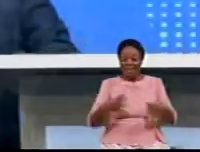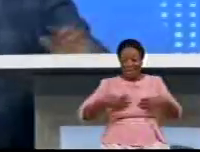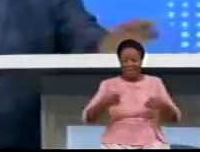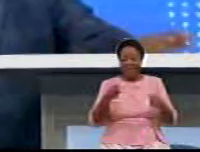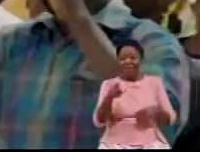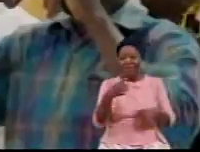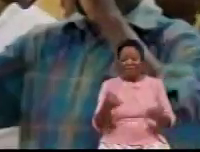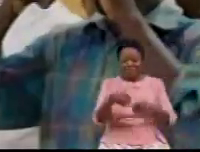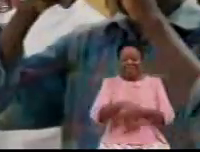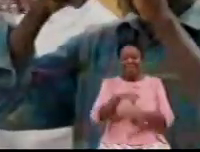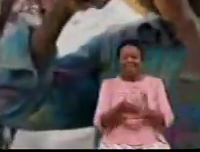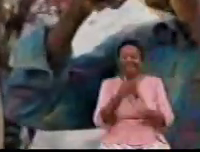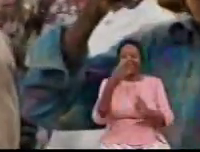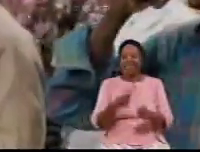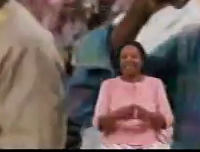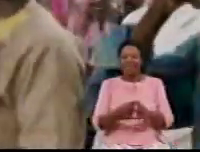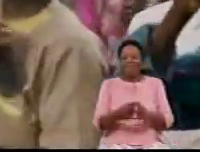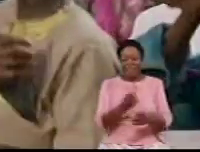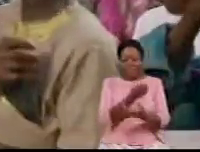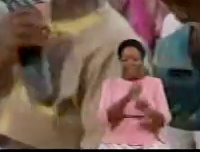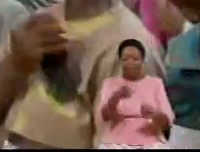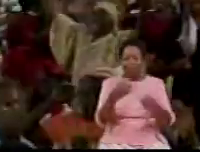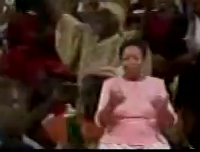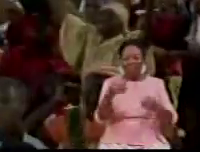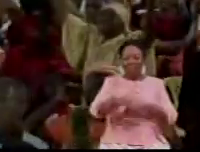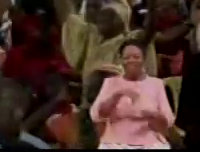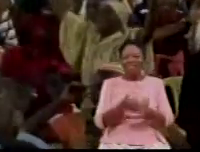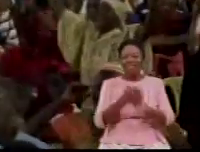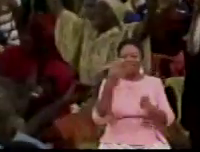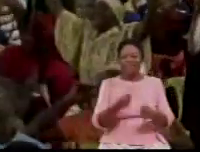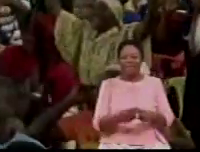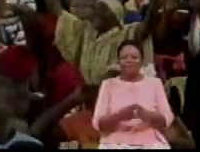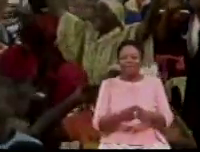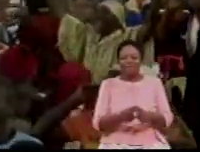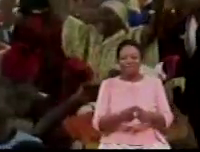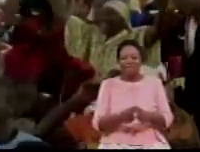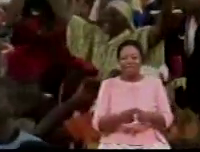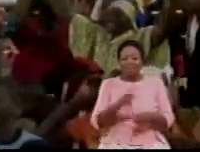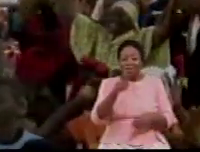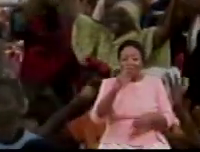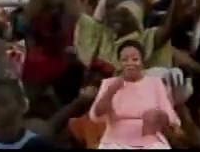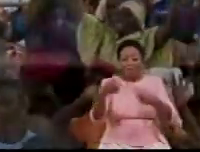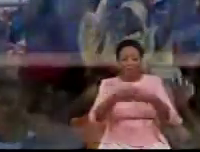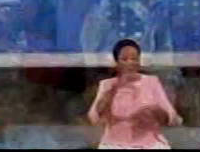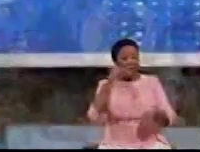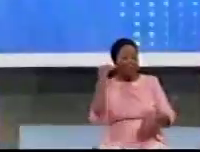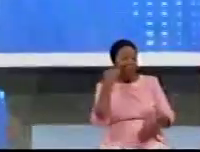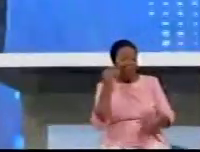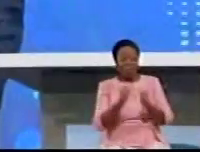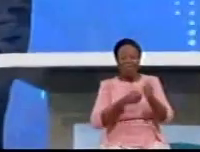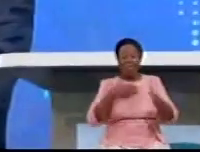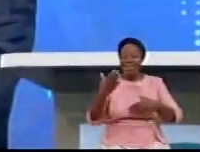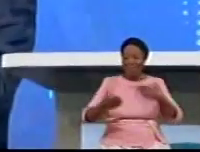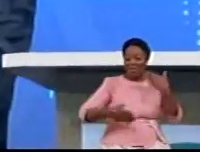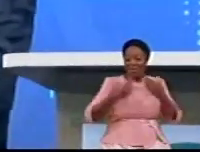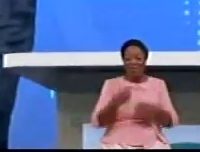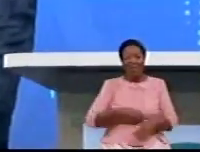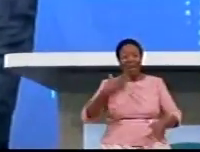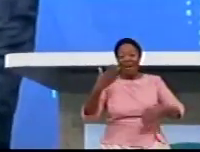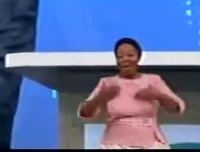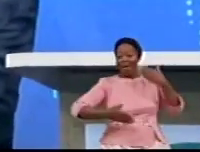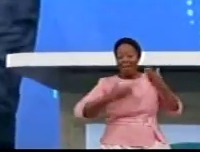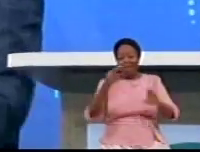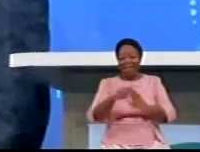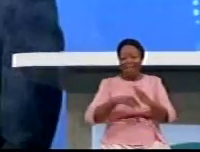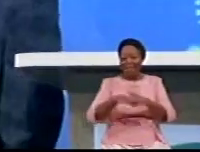ce soir, te sauver ce soir. Tu repartiras à la maison avec la joie, l'enthousiasme,